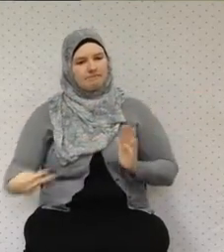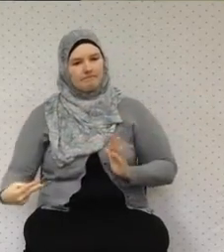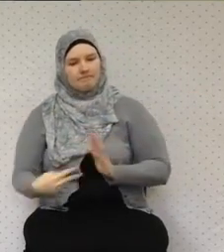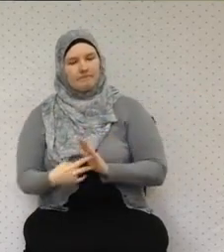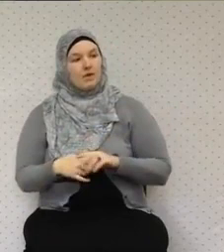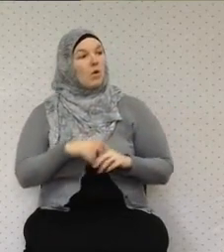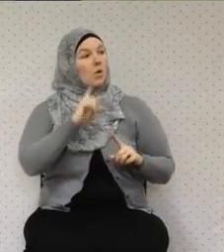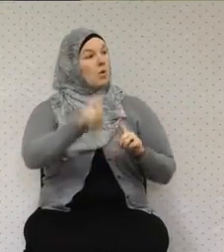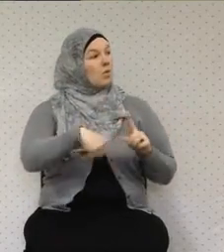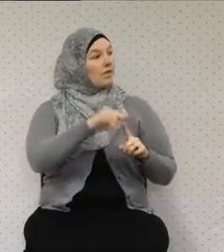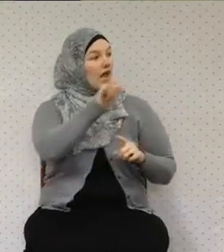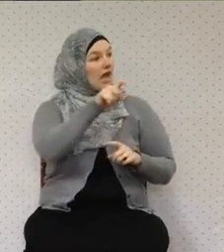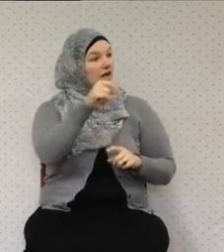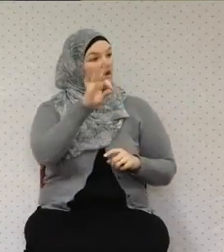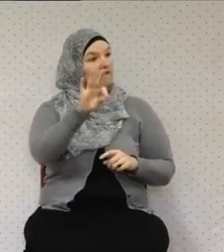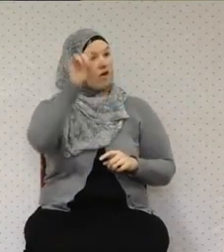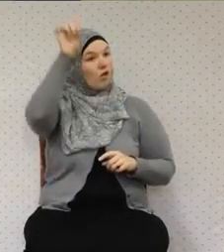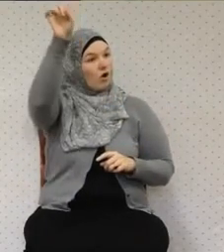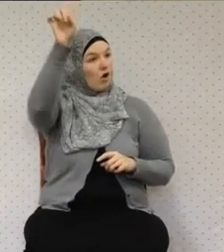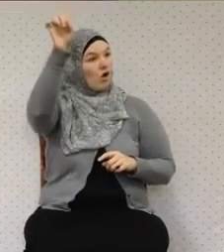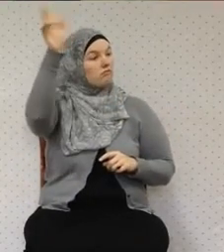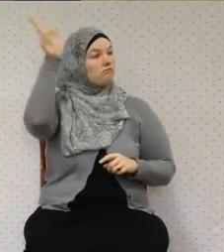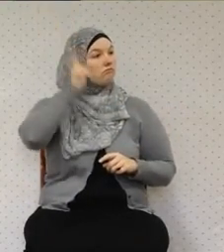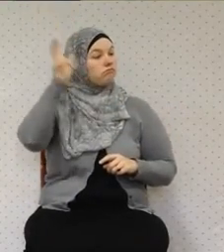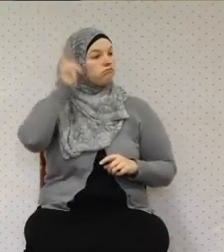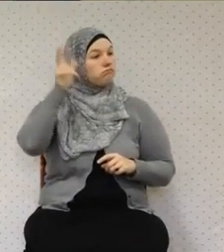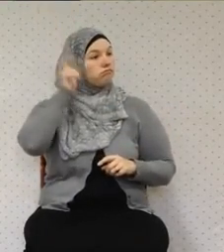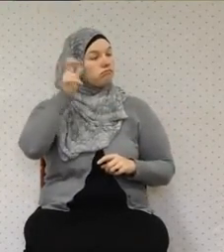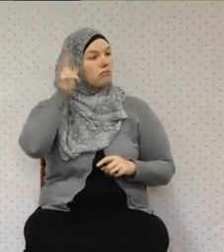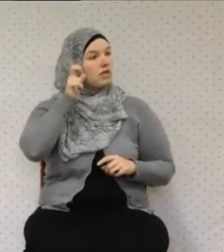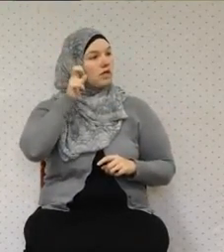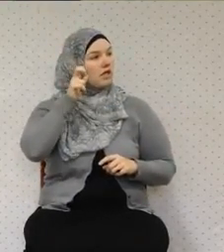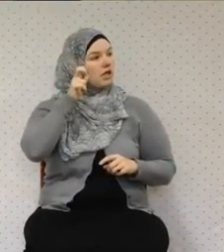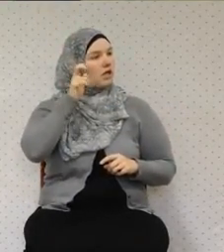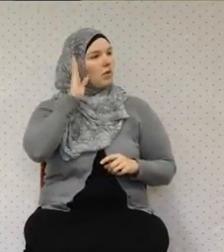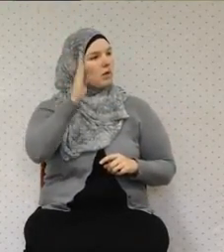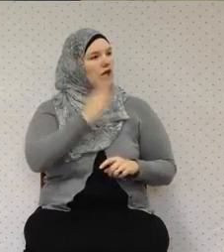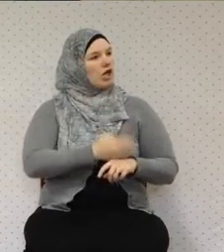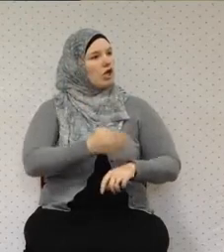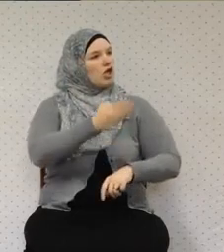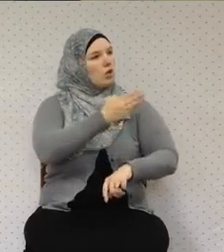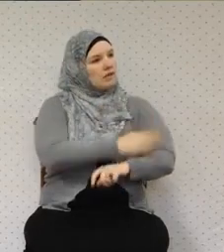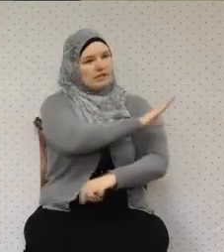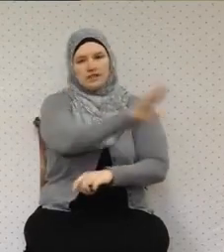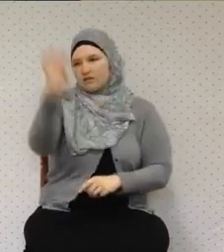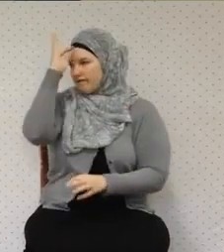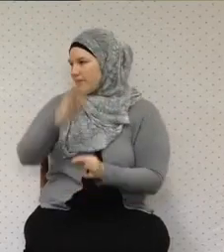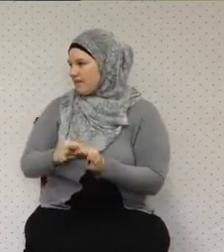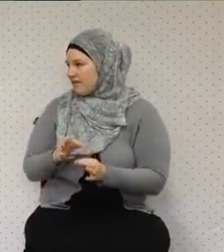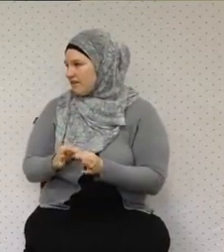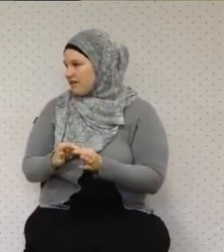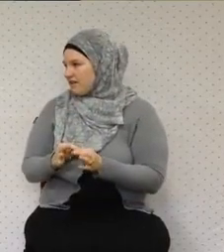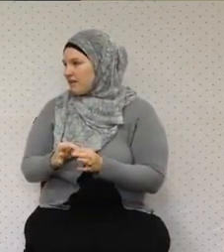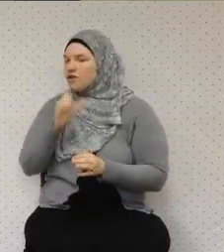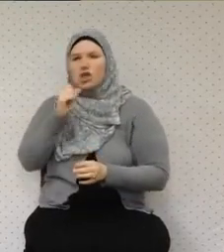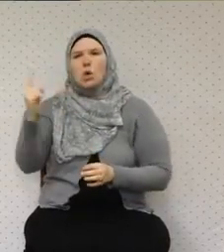إيمانا. When the ayat of Allah are recited unto them, it increases their faith.